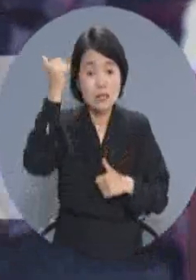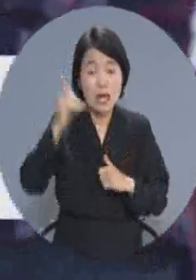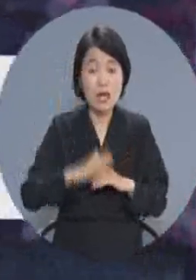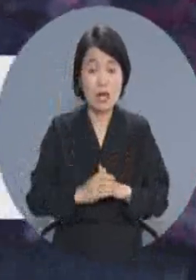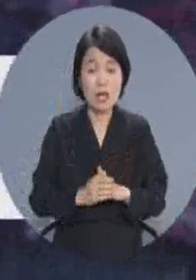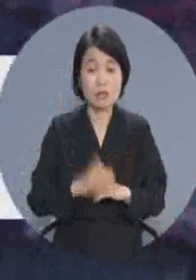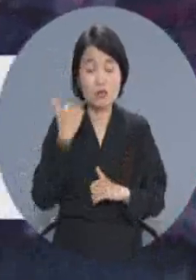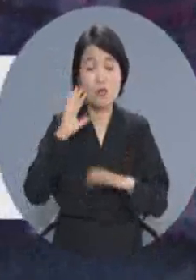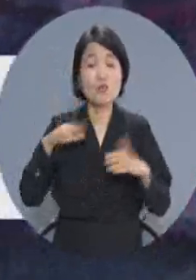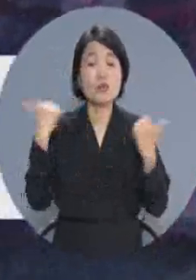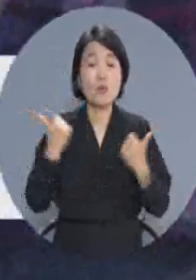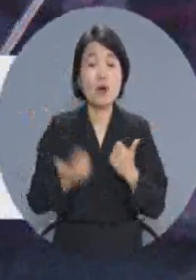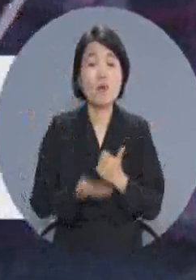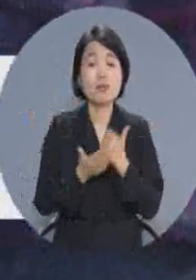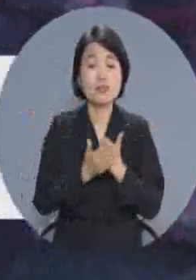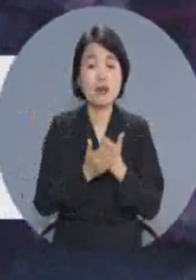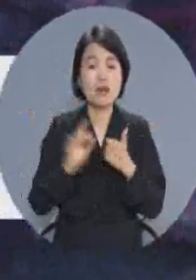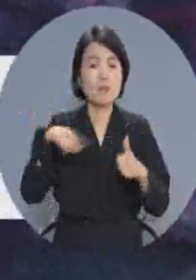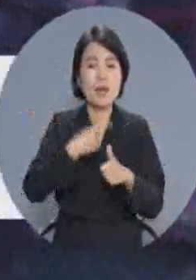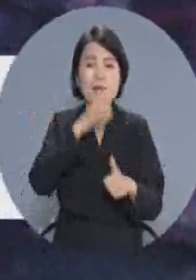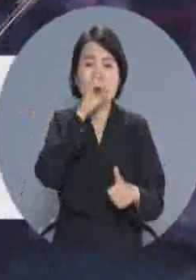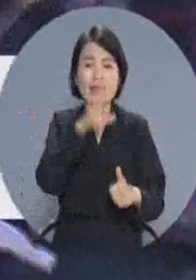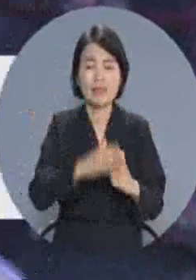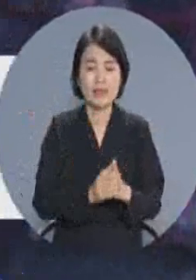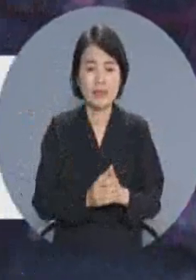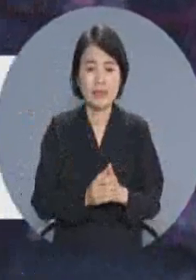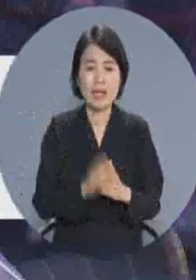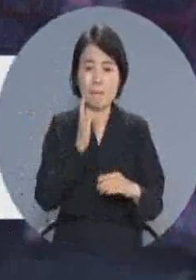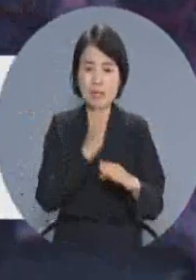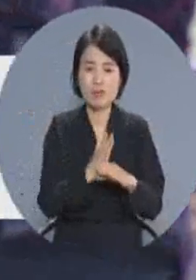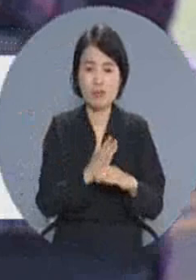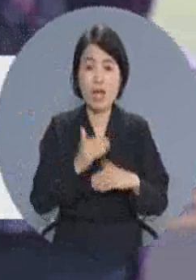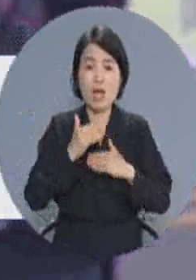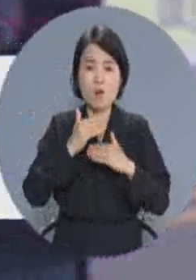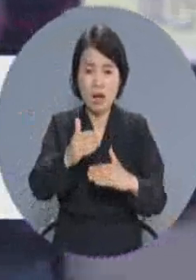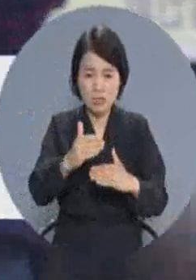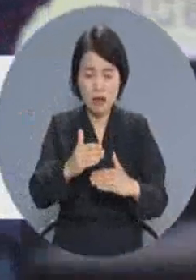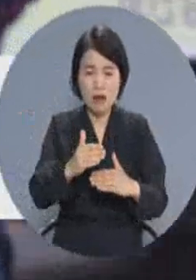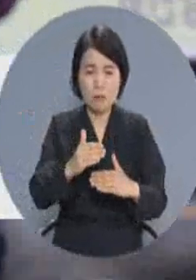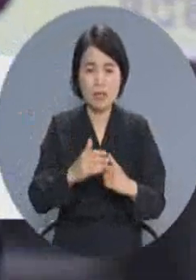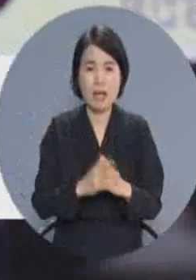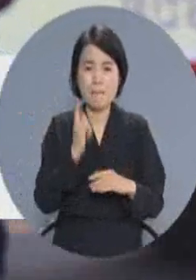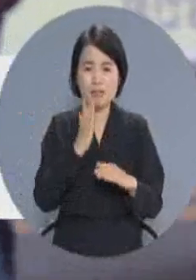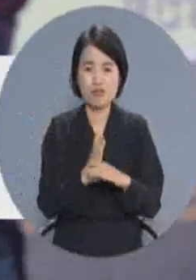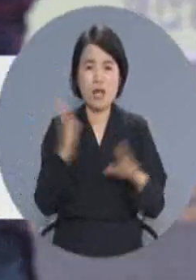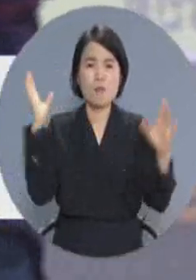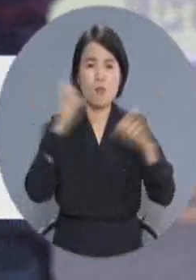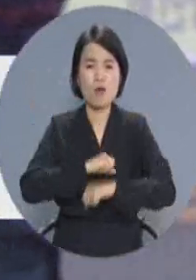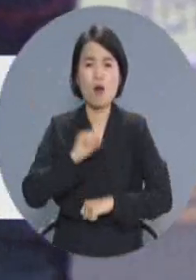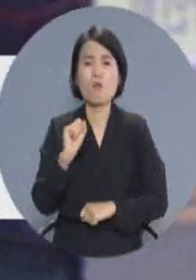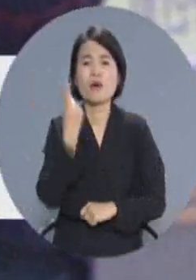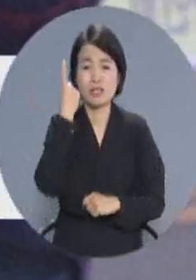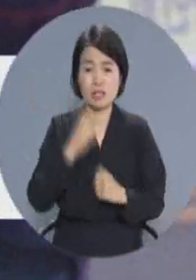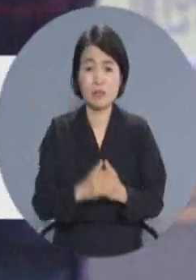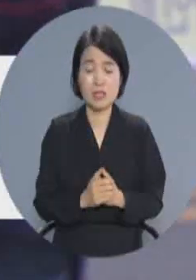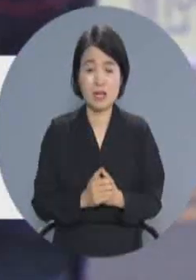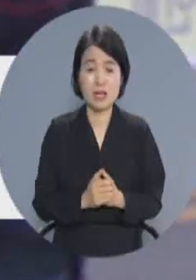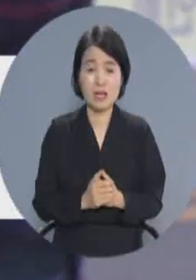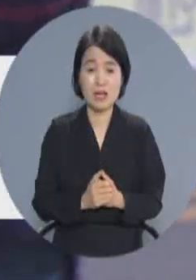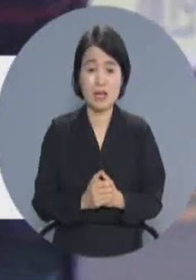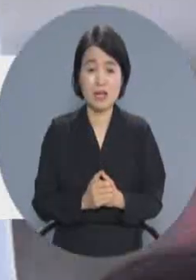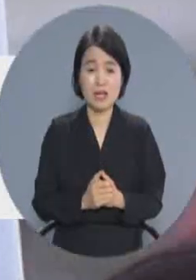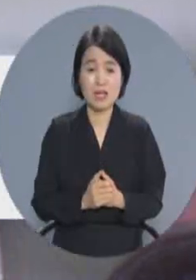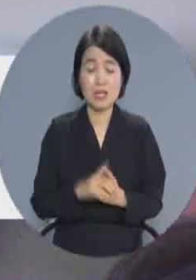국회의원들, 공천심사위원 들어가면 안 됩니다. 정말로 민주주의 한 과정을 봤을 때 이게 지금 민주당 몰락의 원인이다 이렇게 보셔야